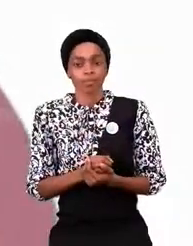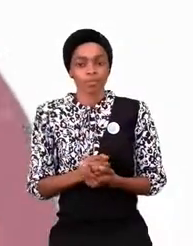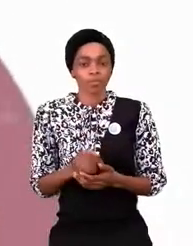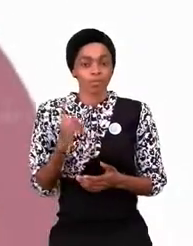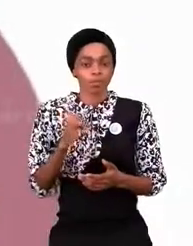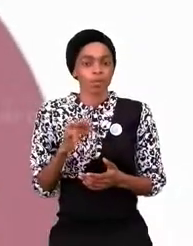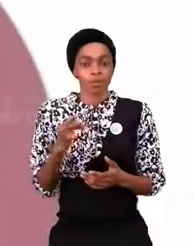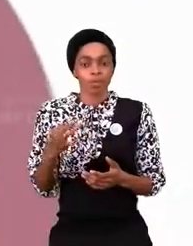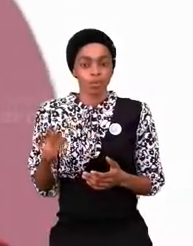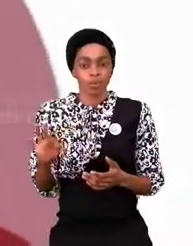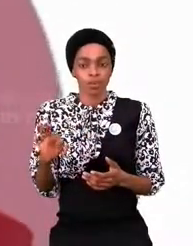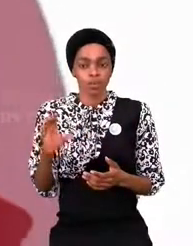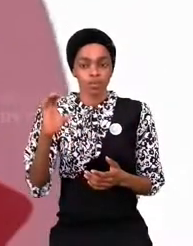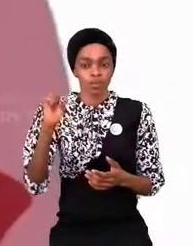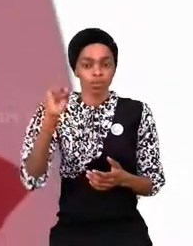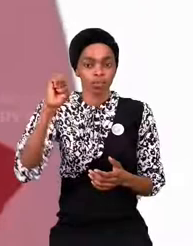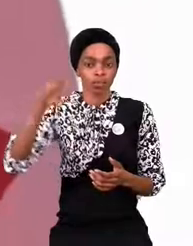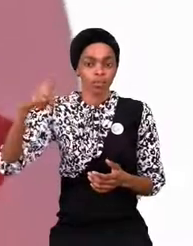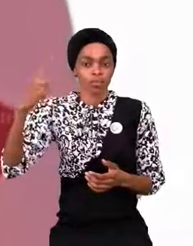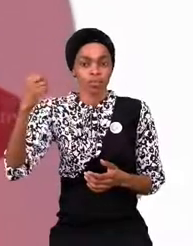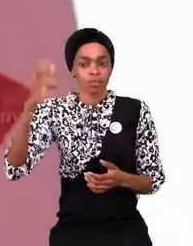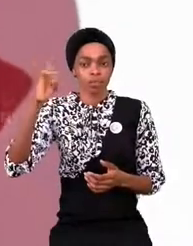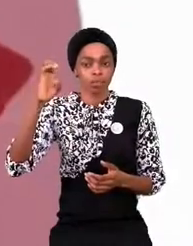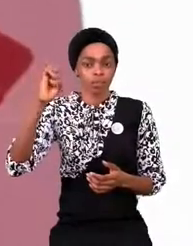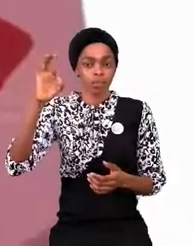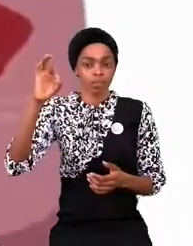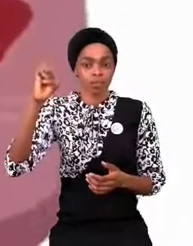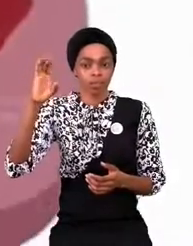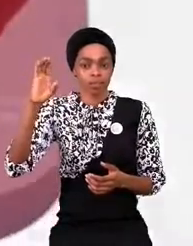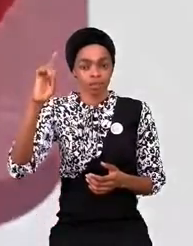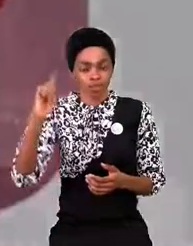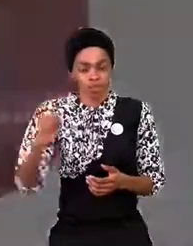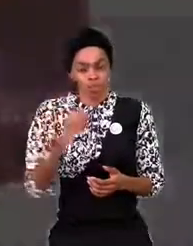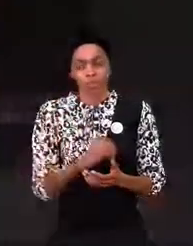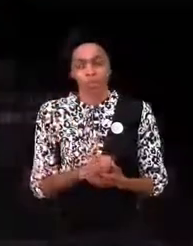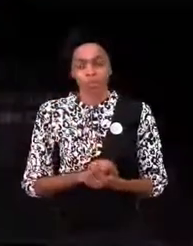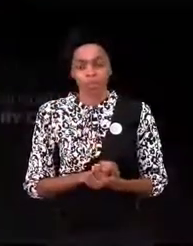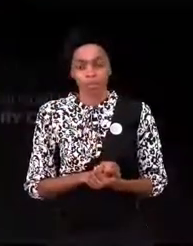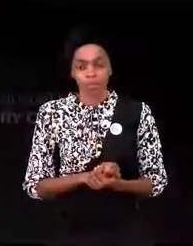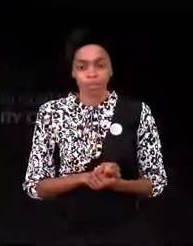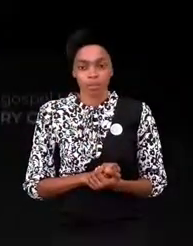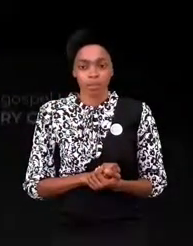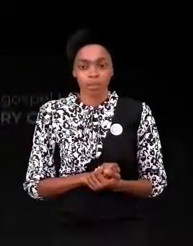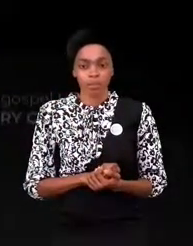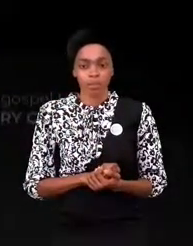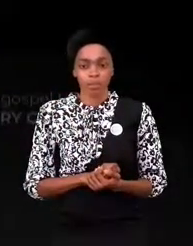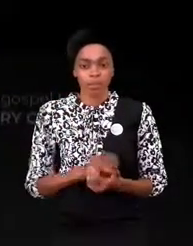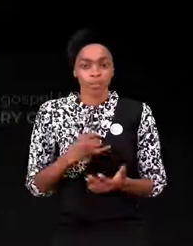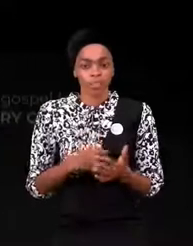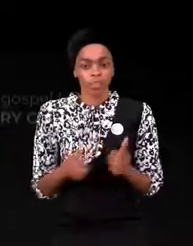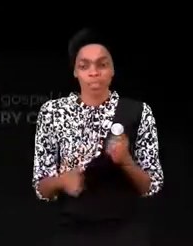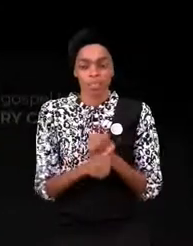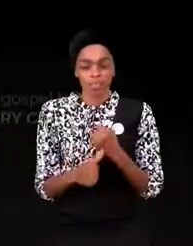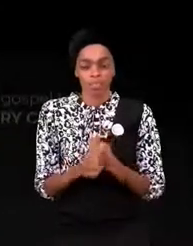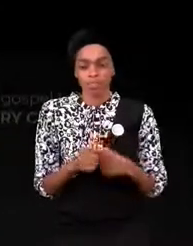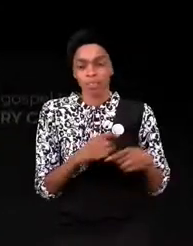c'est une maladie dans le cœur. Parfois, ça se manifeste. Ça peut